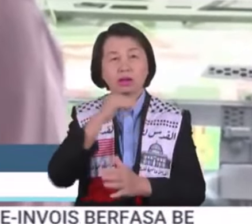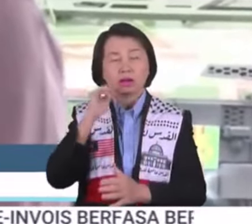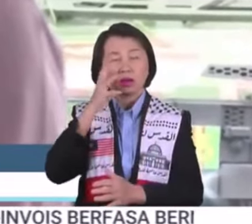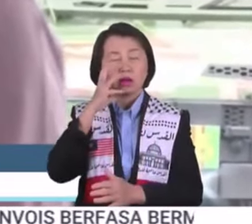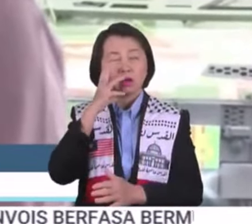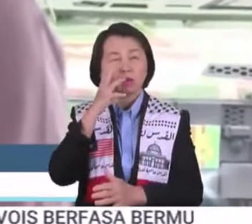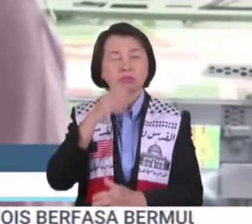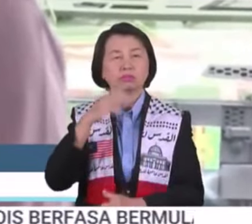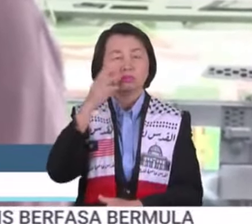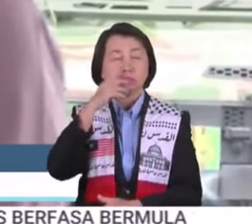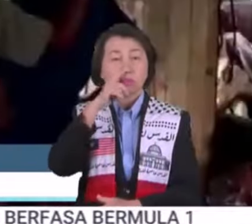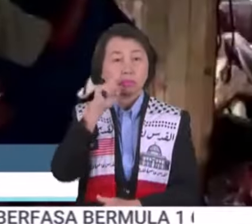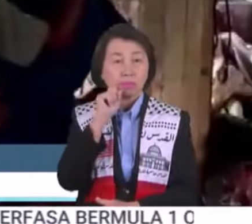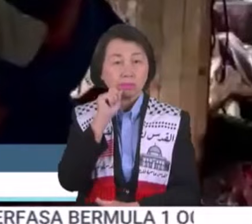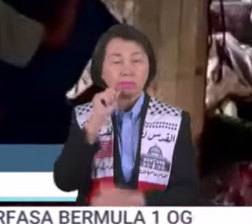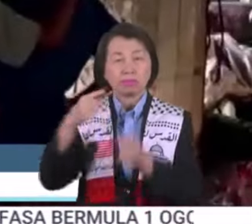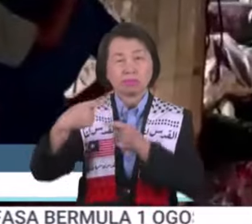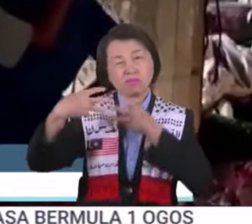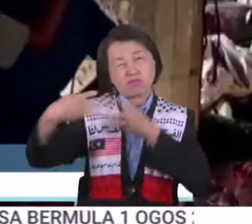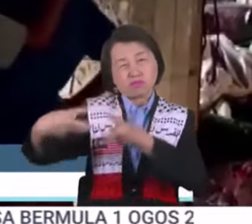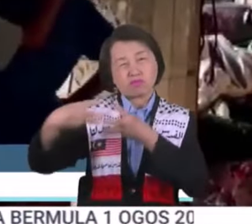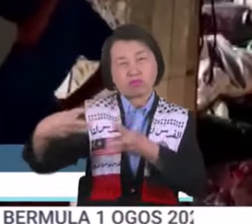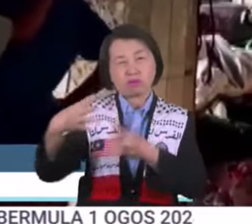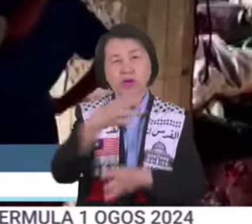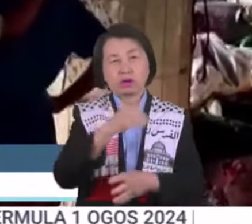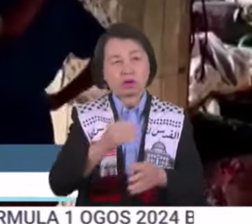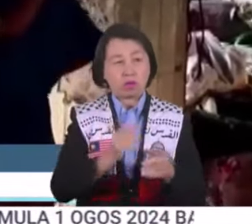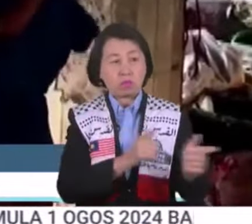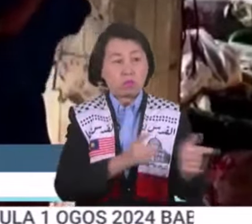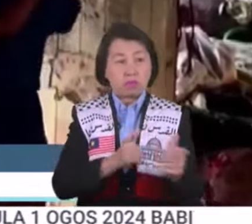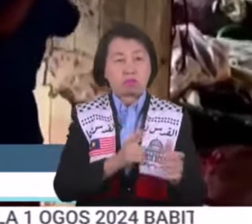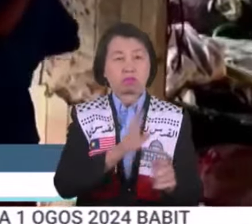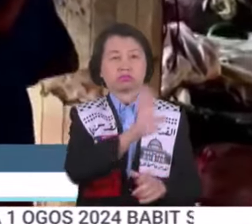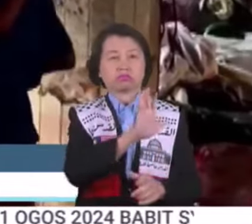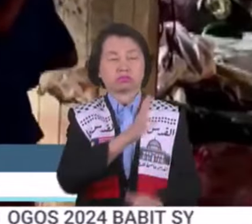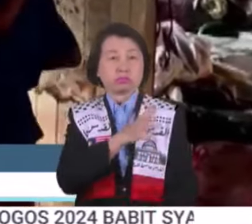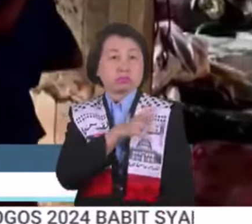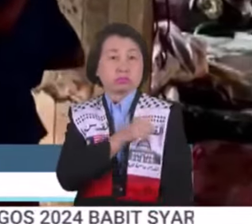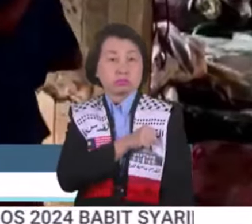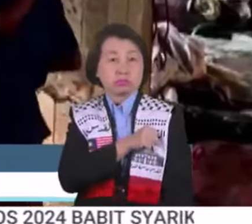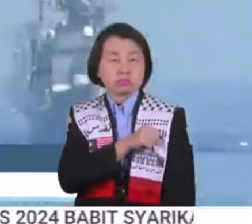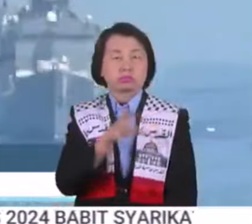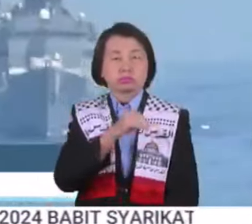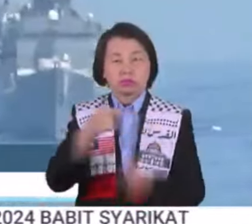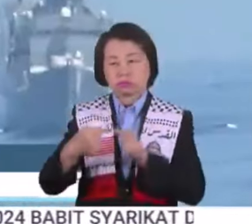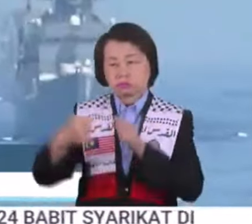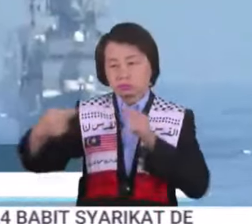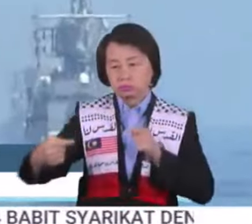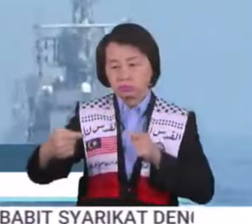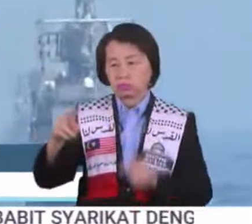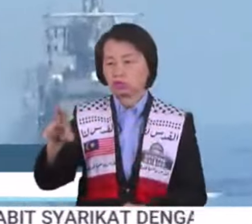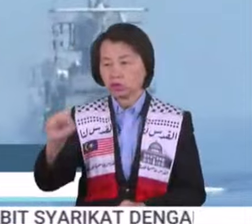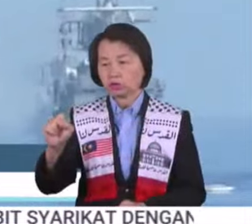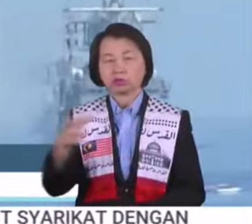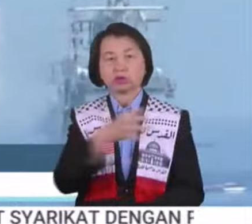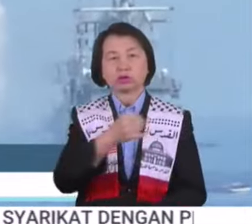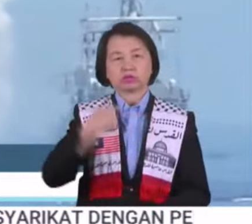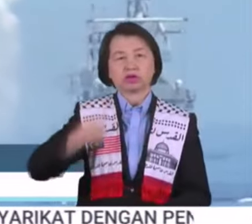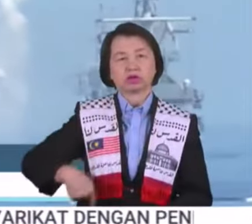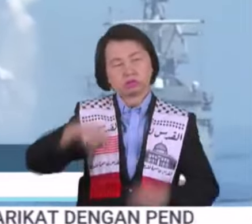pencabulan berterusan Israel terhadap Palestin, ketegangan antara US dan